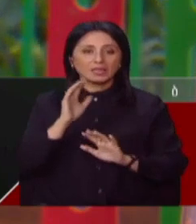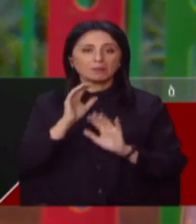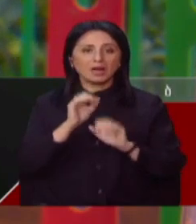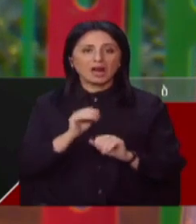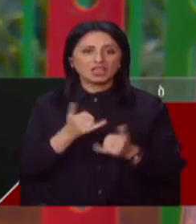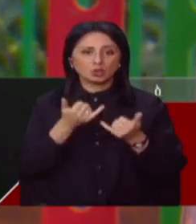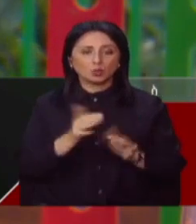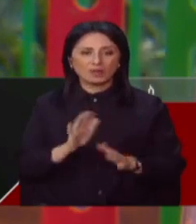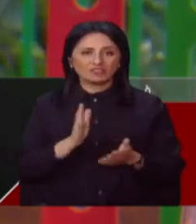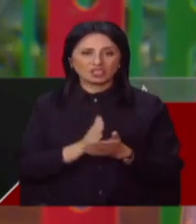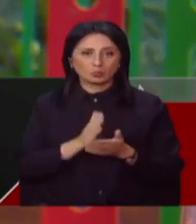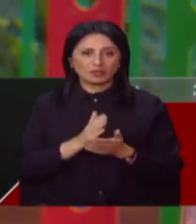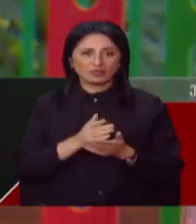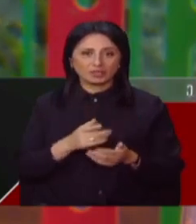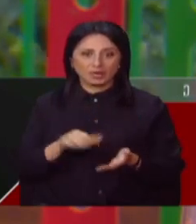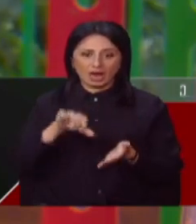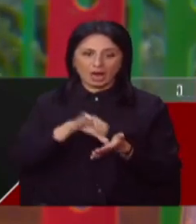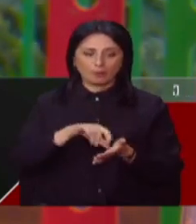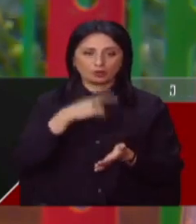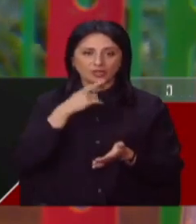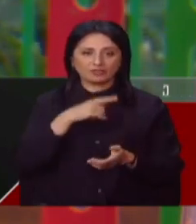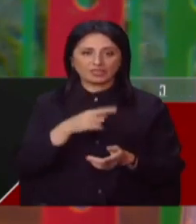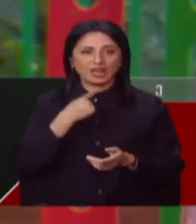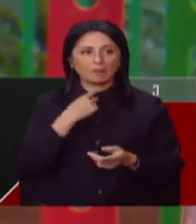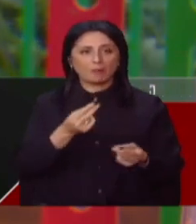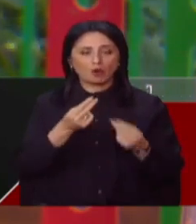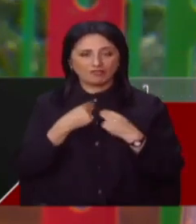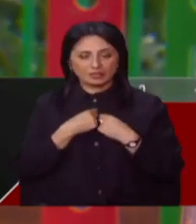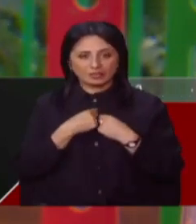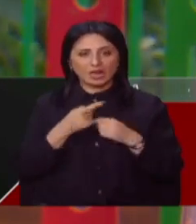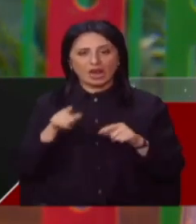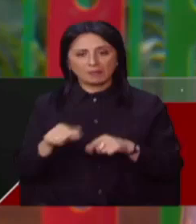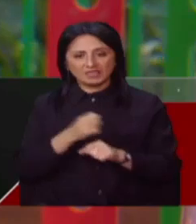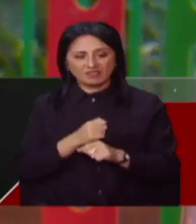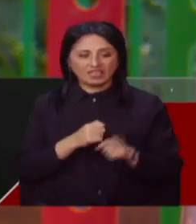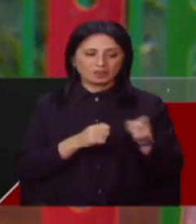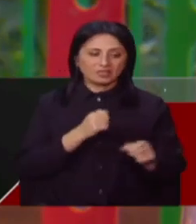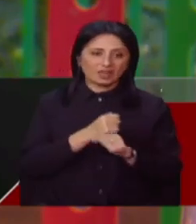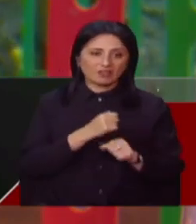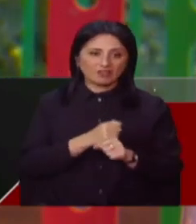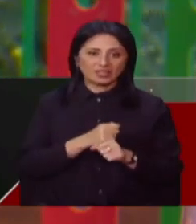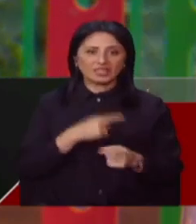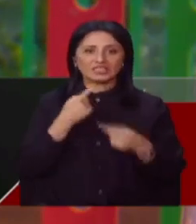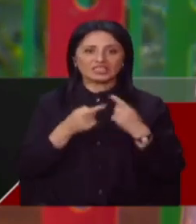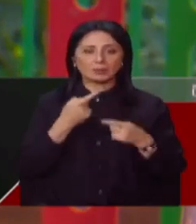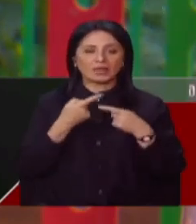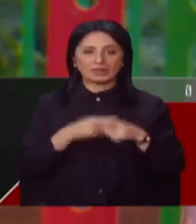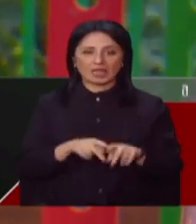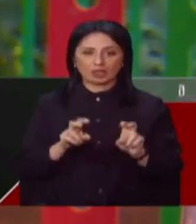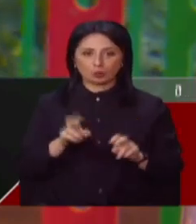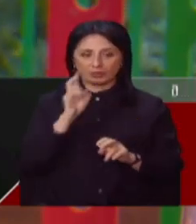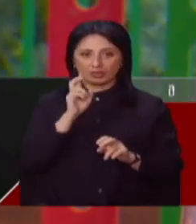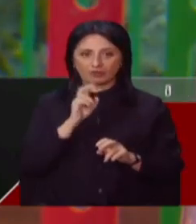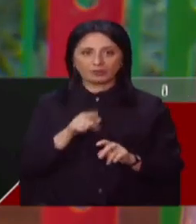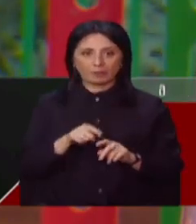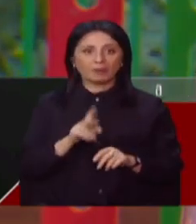მხარდამჭერების უპატივცემულობა არის, ხო? გამოდიან, იძახიან, რომ აი ხმა მოგვეცით, ამას გავაკეთებთ, იმას გავაკეთებთ და საუბარი არის ტექნიკურ